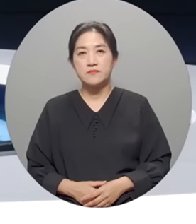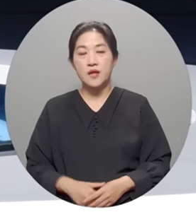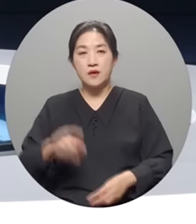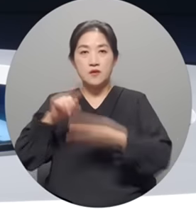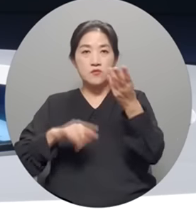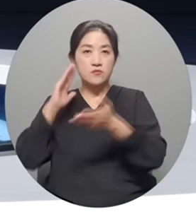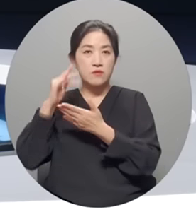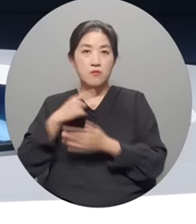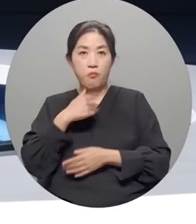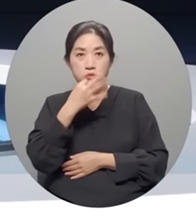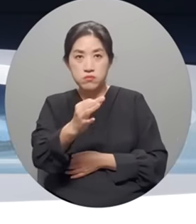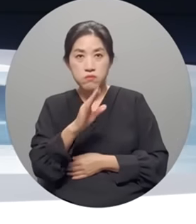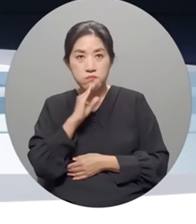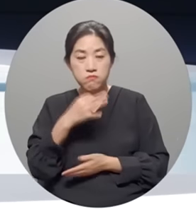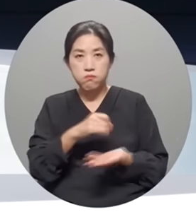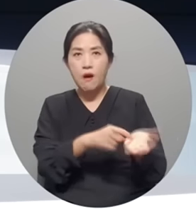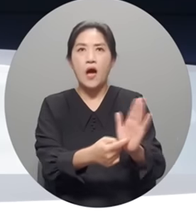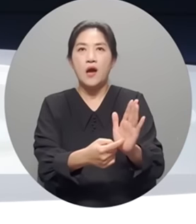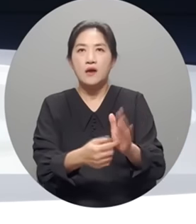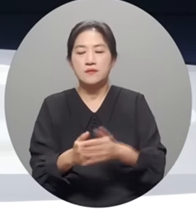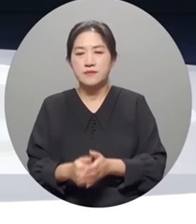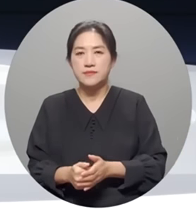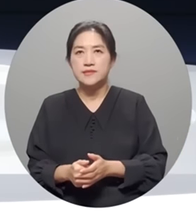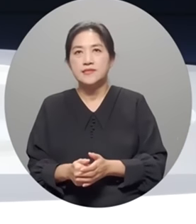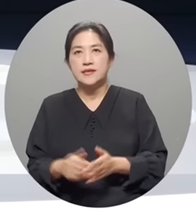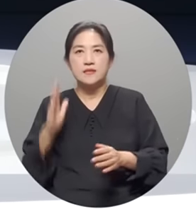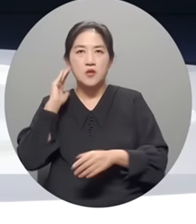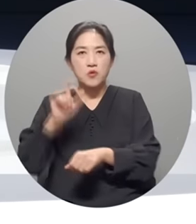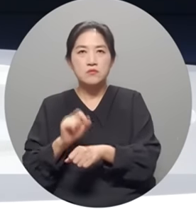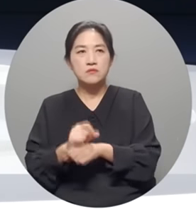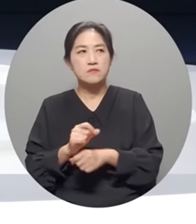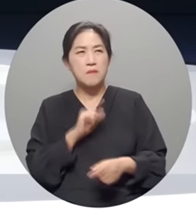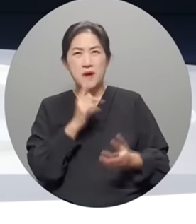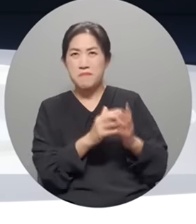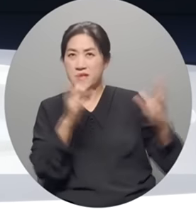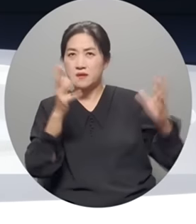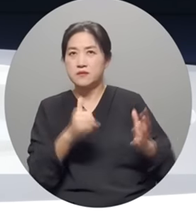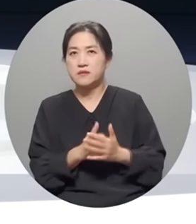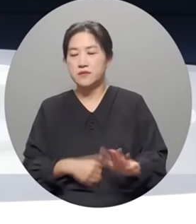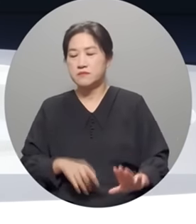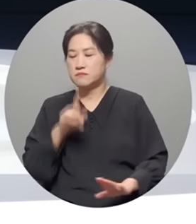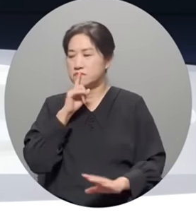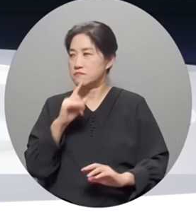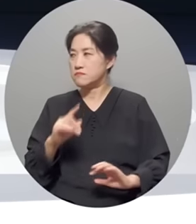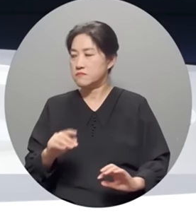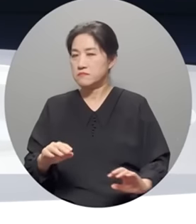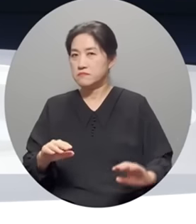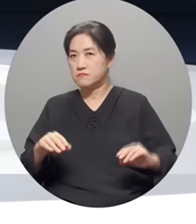상황이 이렇게 되자 대통령실은 그동안 파문이 끝없이 이어져도 좀처럼 대응하지 않던 것과 달리